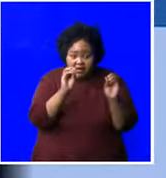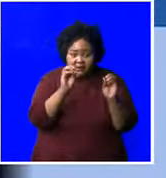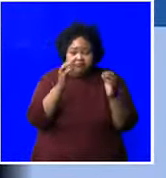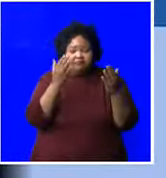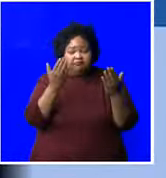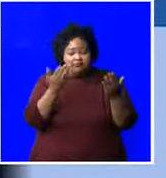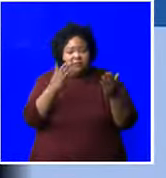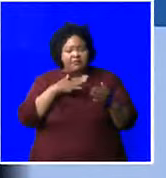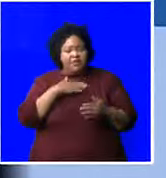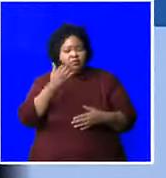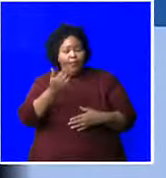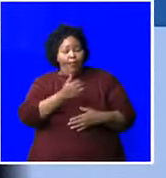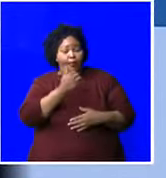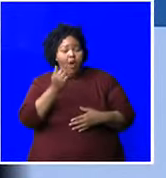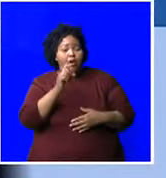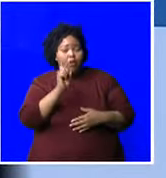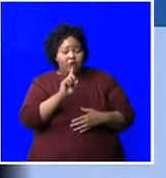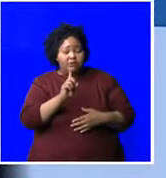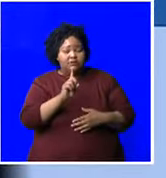lengakuthanda mngani wemakhosi